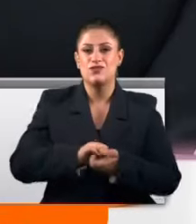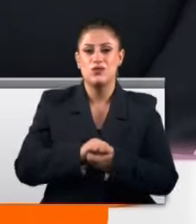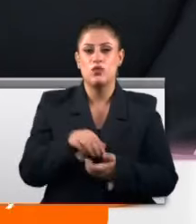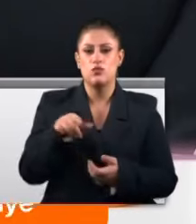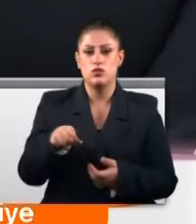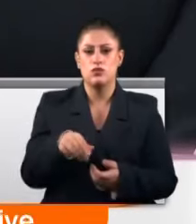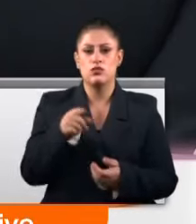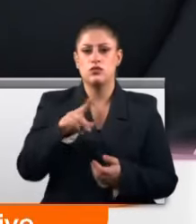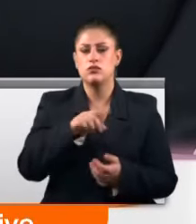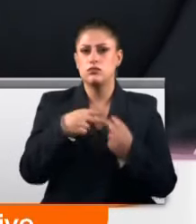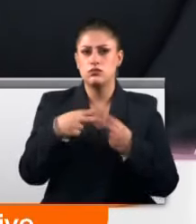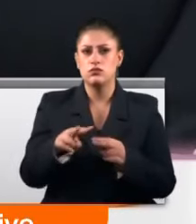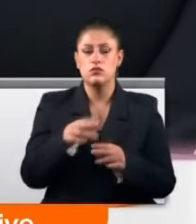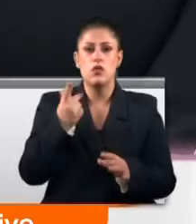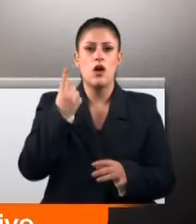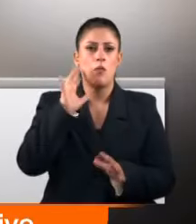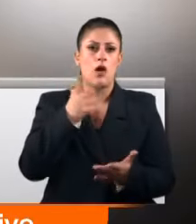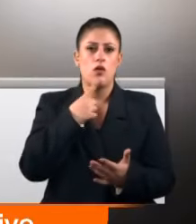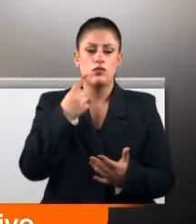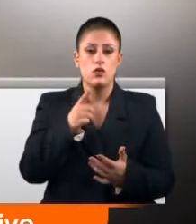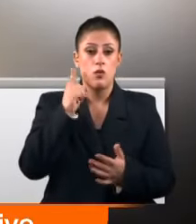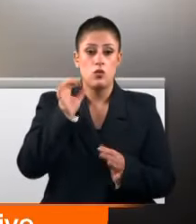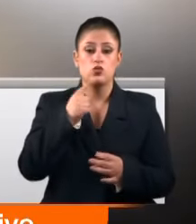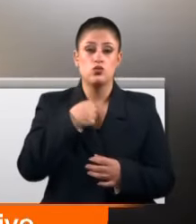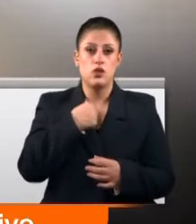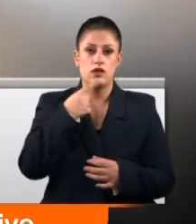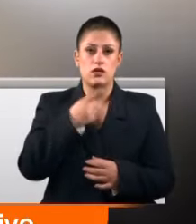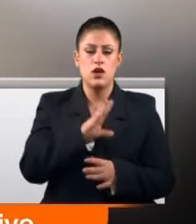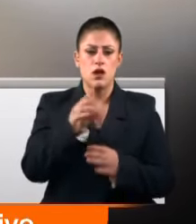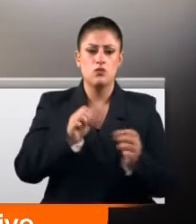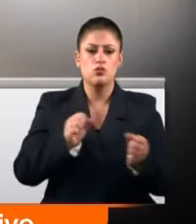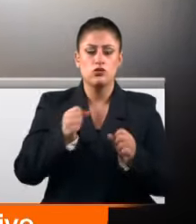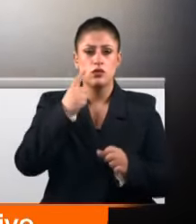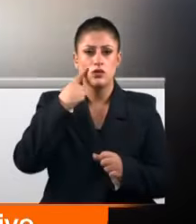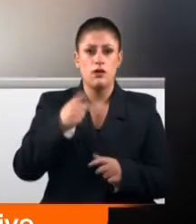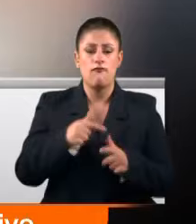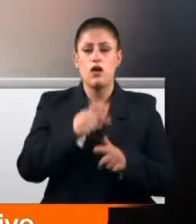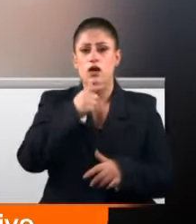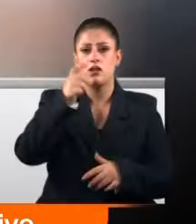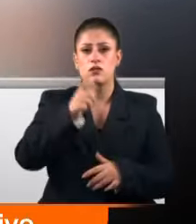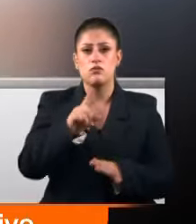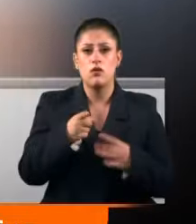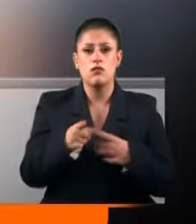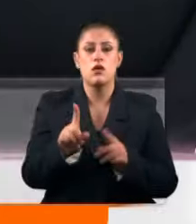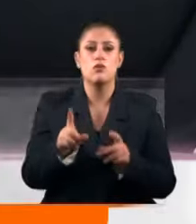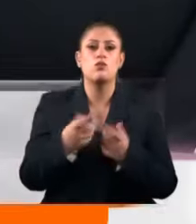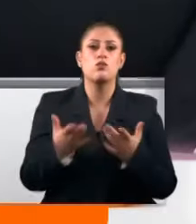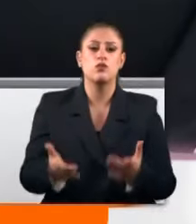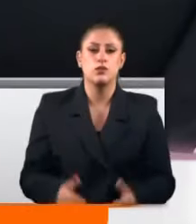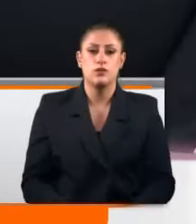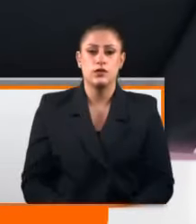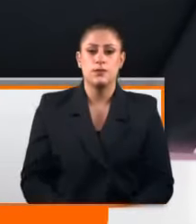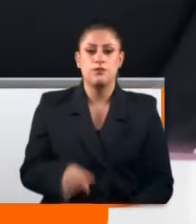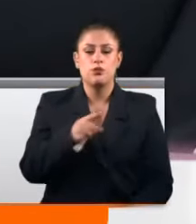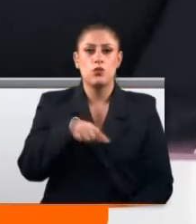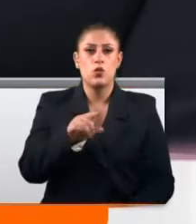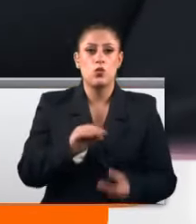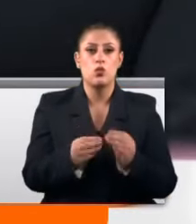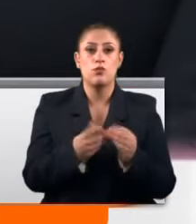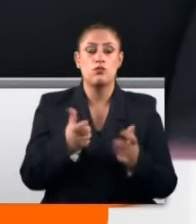kanki dedim, haberin olursa haber ver bana dedim. Tüm çabalara rağmen Fatih Aydın'ın henüz izine rastlanmadı. Buradaki çelişki